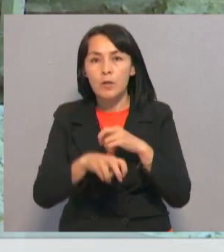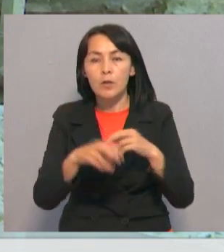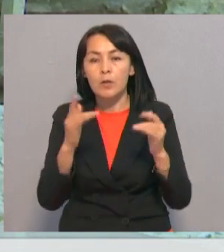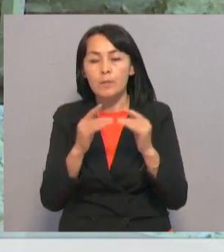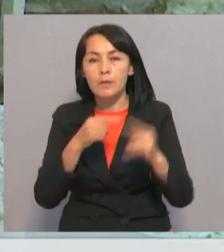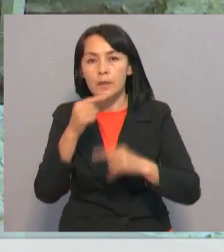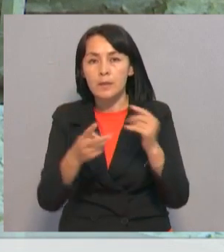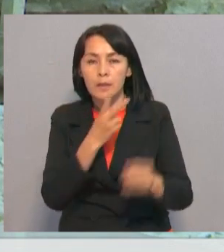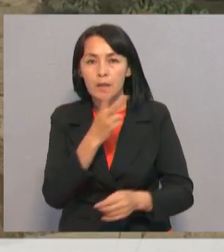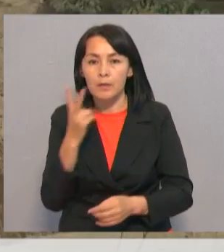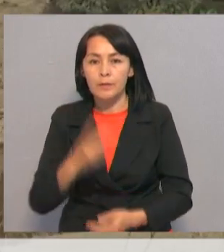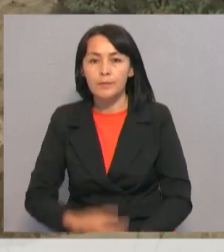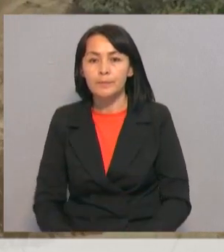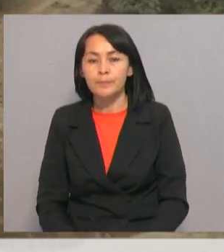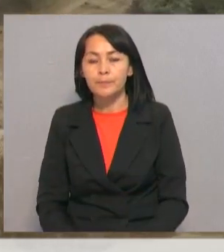расскажет корреспондент.